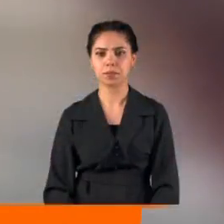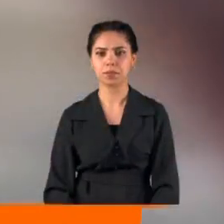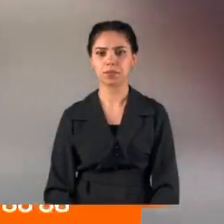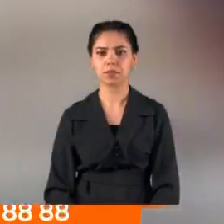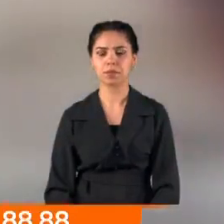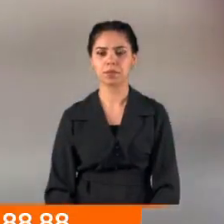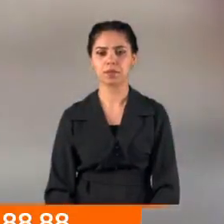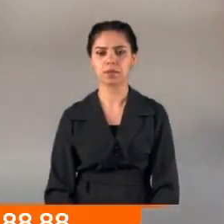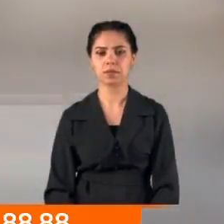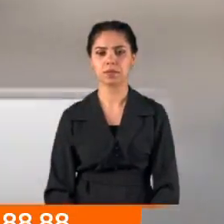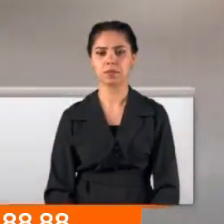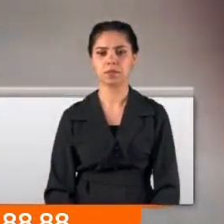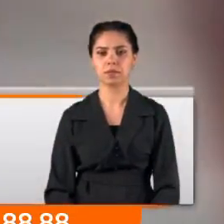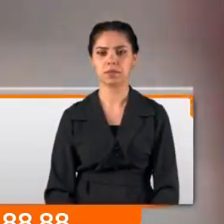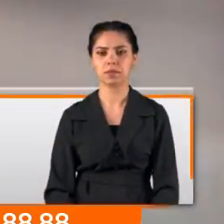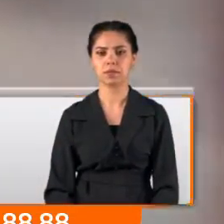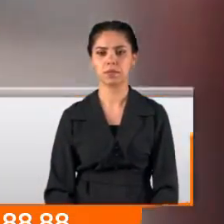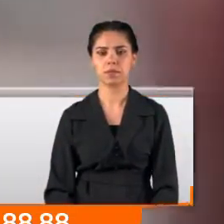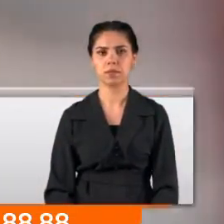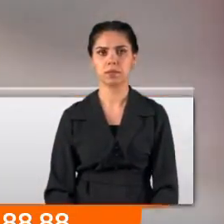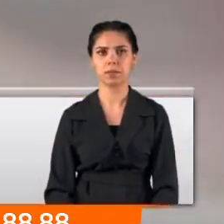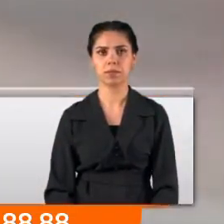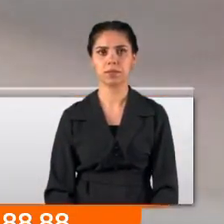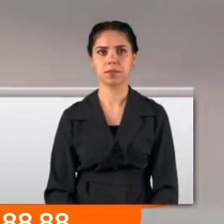Eyvah gitti.